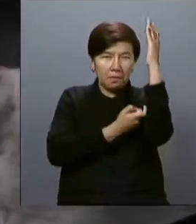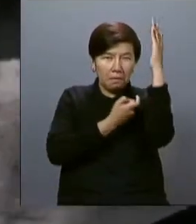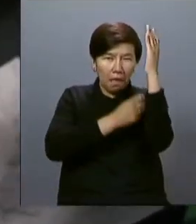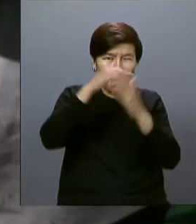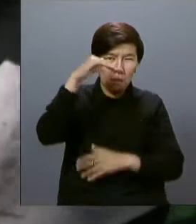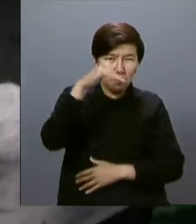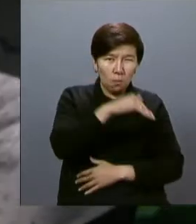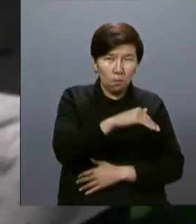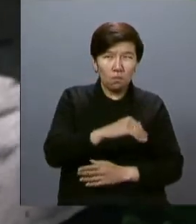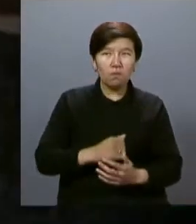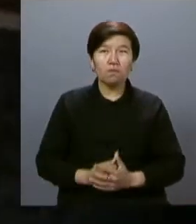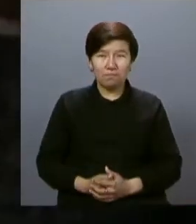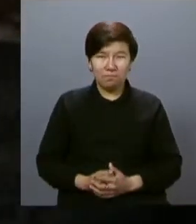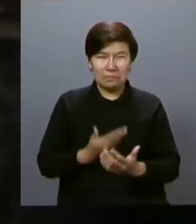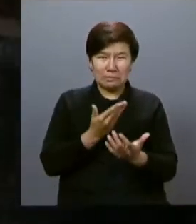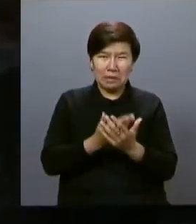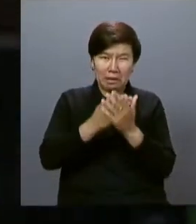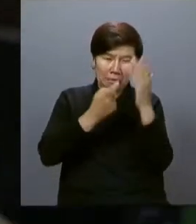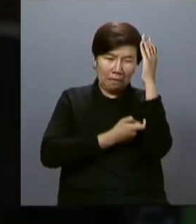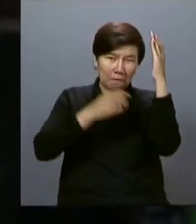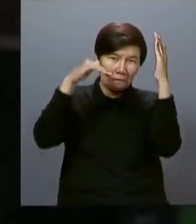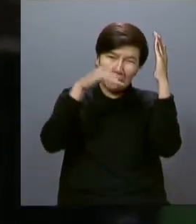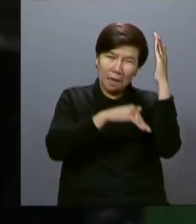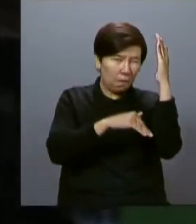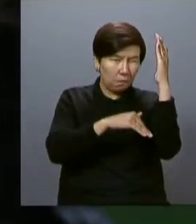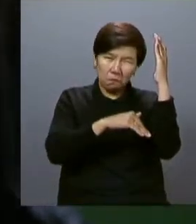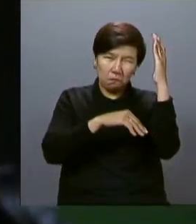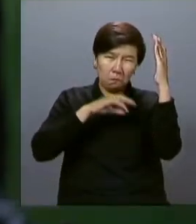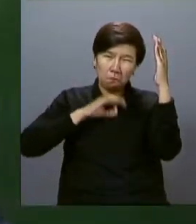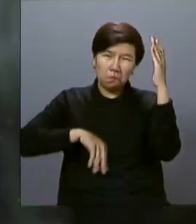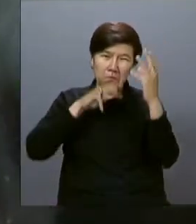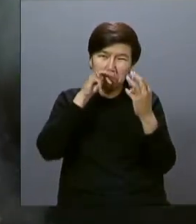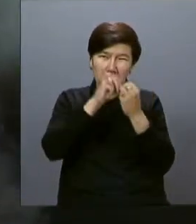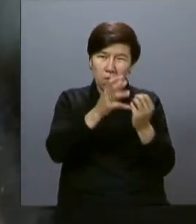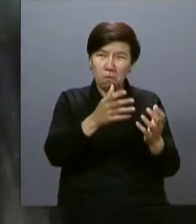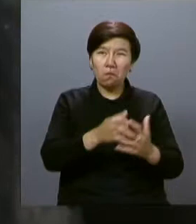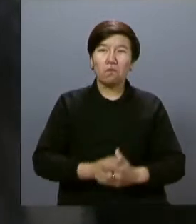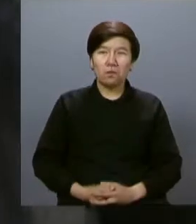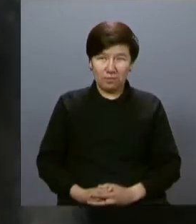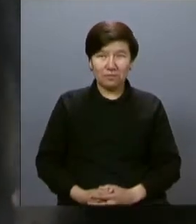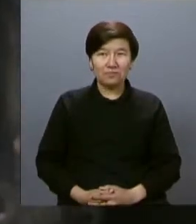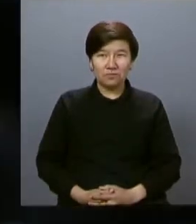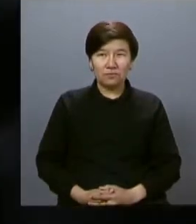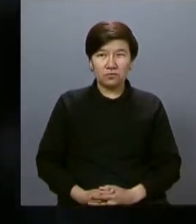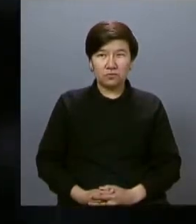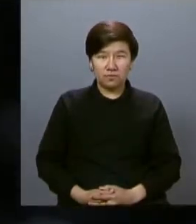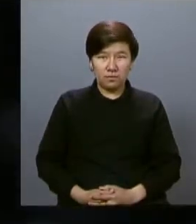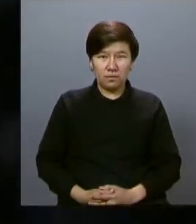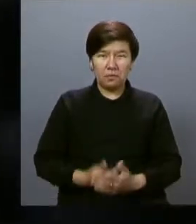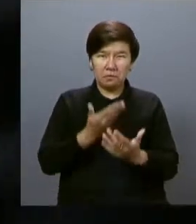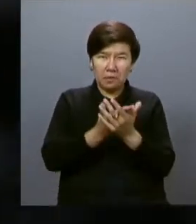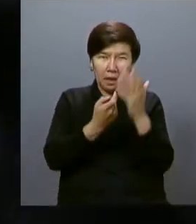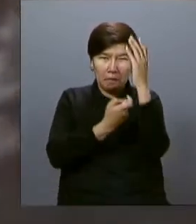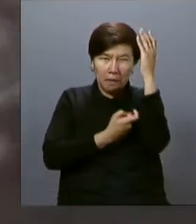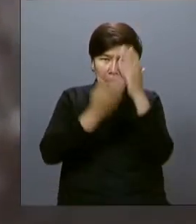ย่างลงนี่ราคายางนั้นไม่เหมาะสมกับรายจ่ายรายจ่ายนั้นถ้าว่าสินค้าขึ้นแล้วก็ไม่ลงแต่ราคายางนี่ขึ้นแล้วลงขึ้นแล้วลง